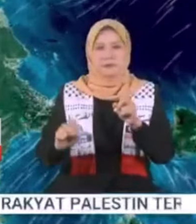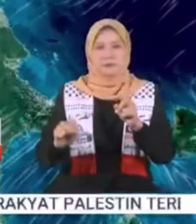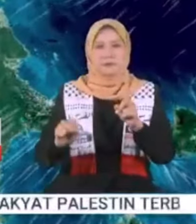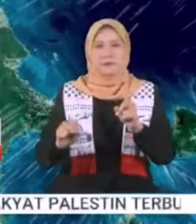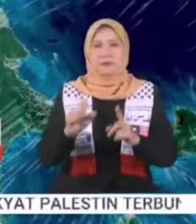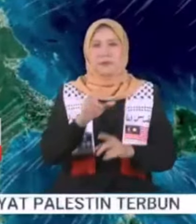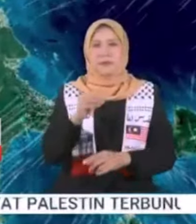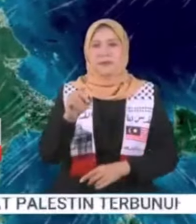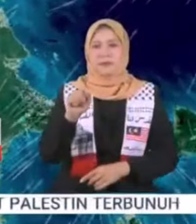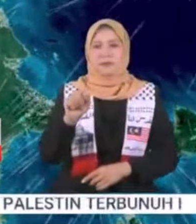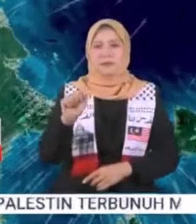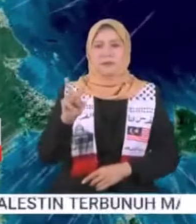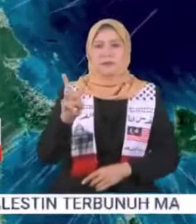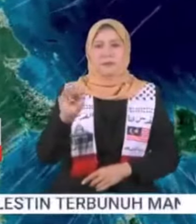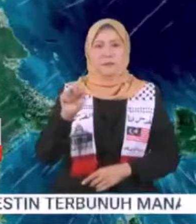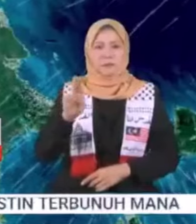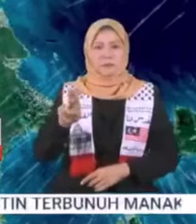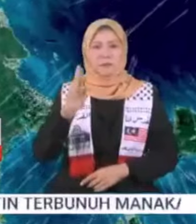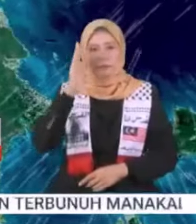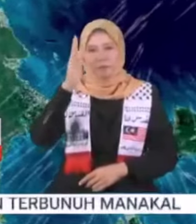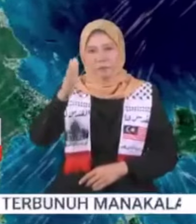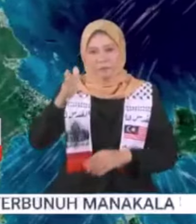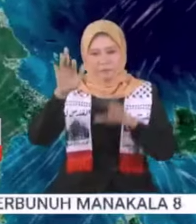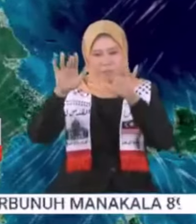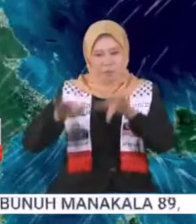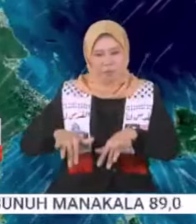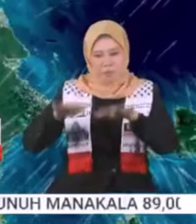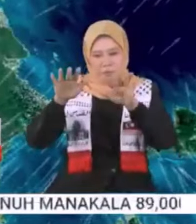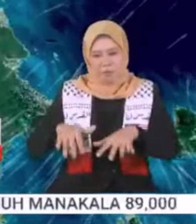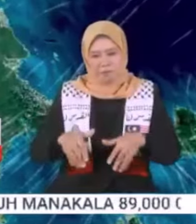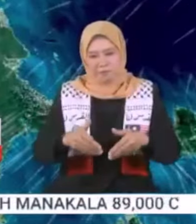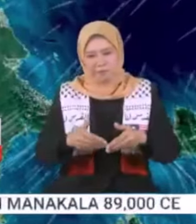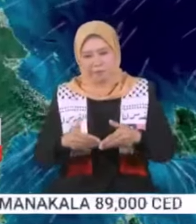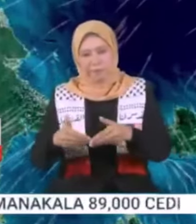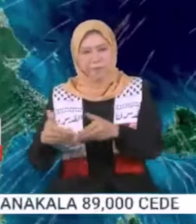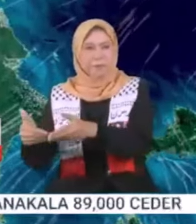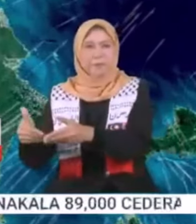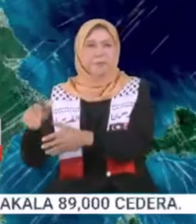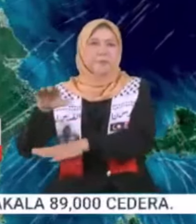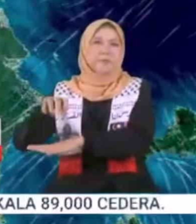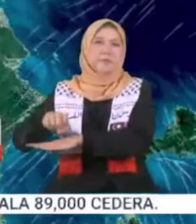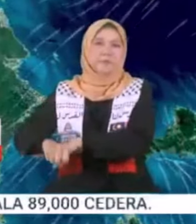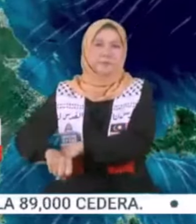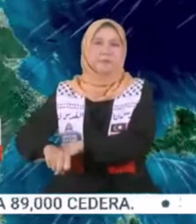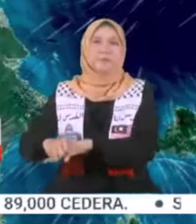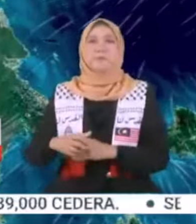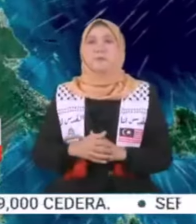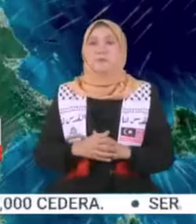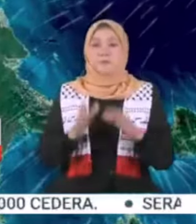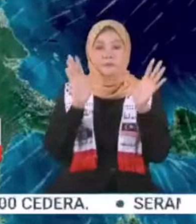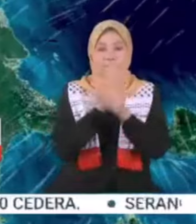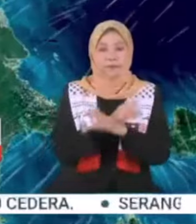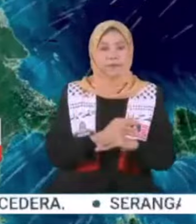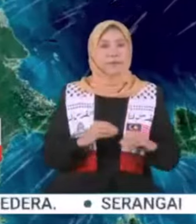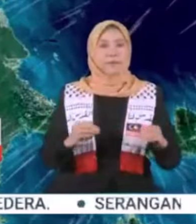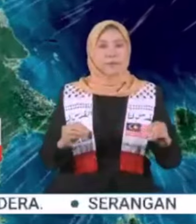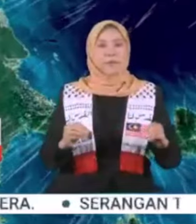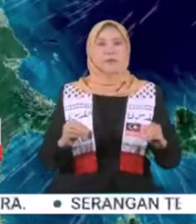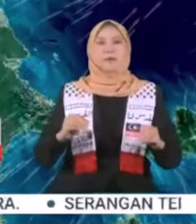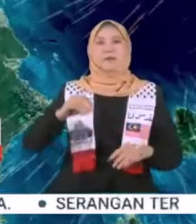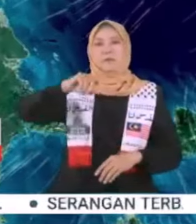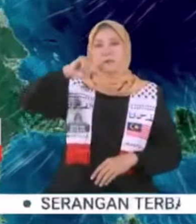juga Tawau negeri Sabah yang dijangkakan akan berlanjutan sehingga ke awal malam nanti. Manakala di Sarawak pula, hanya